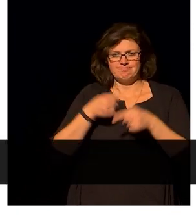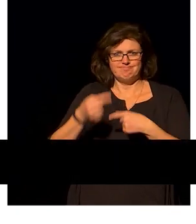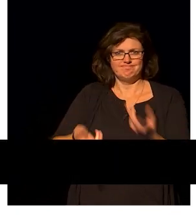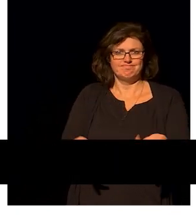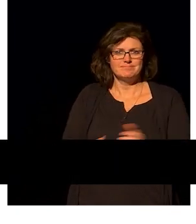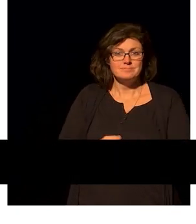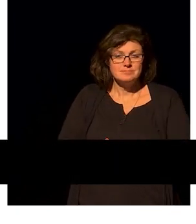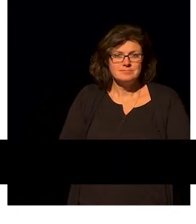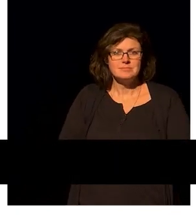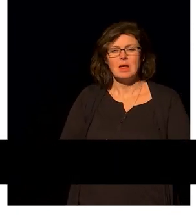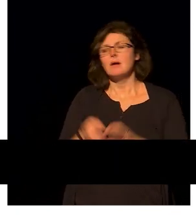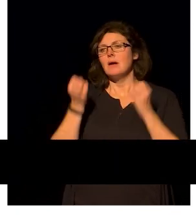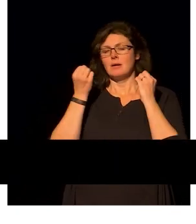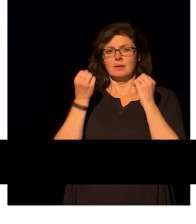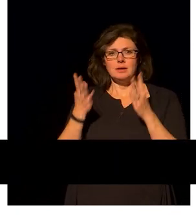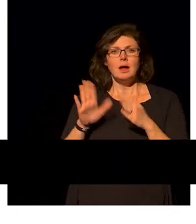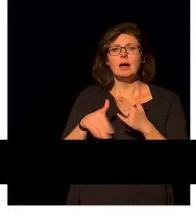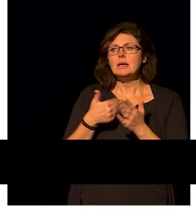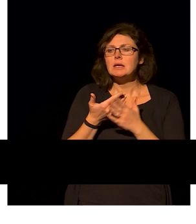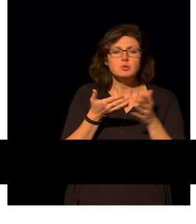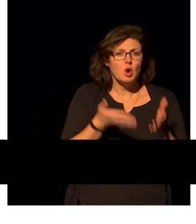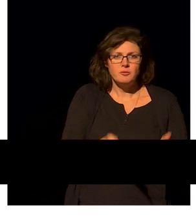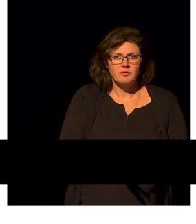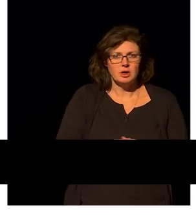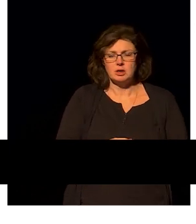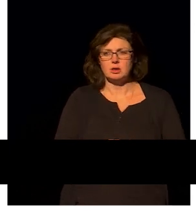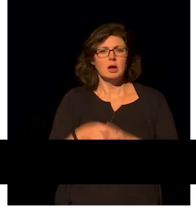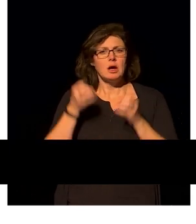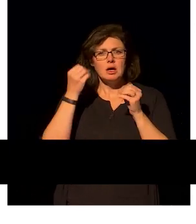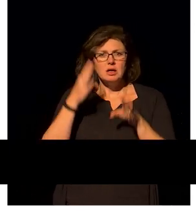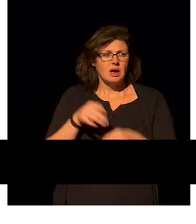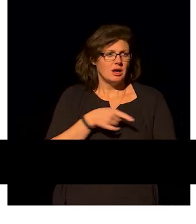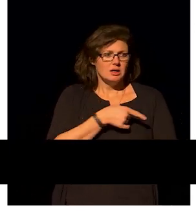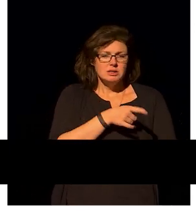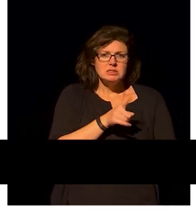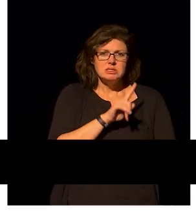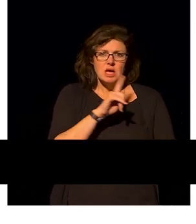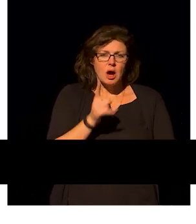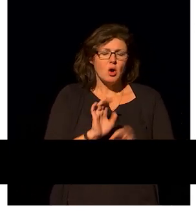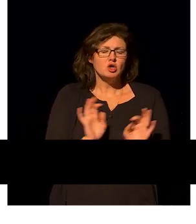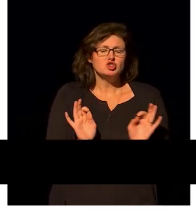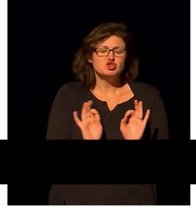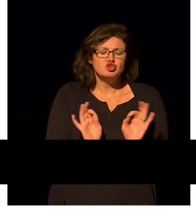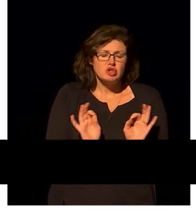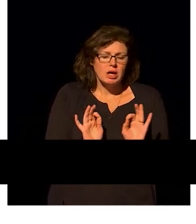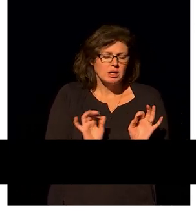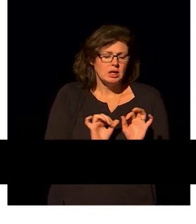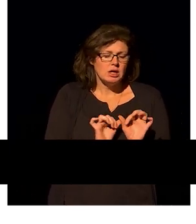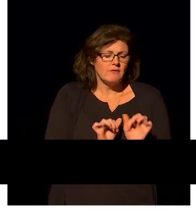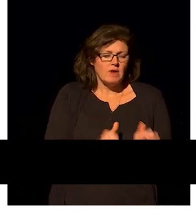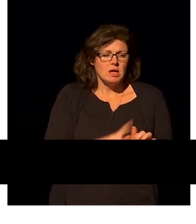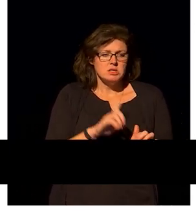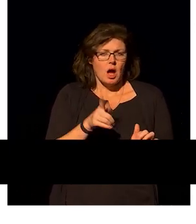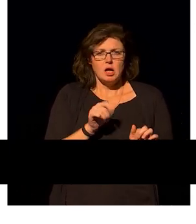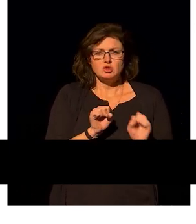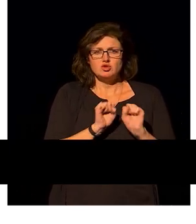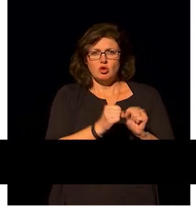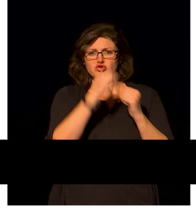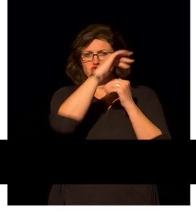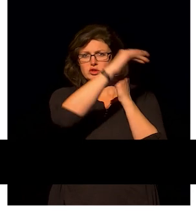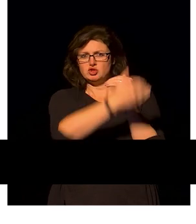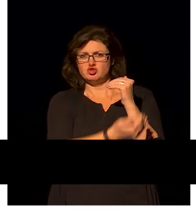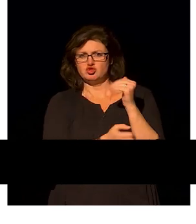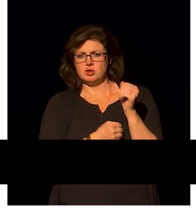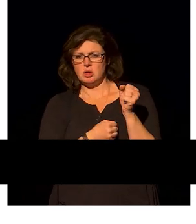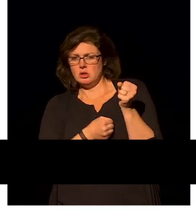Natürlich gibt es ja Opfer, natürlich werden die auch auf eine schreckliche Weise, beispielsweise als Schutzschilde und